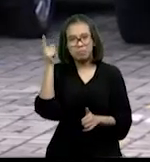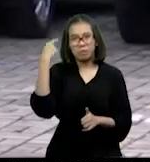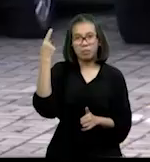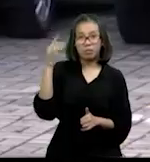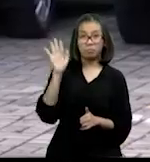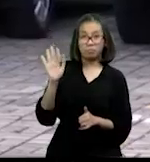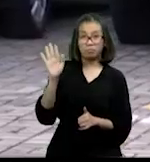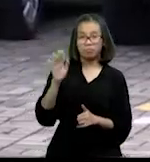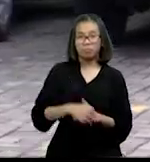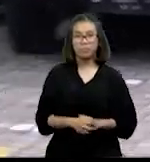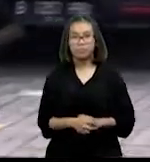alliesya inews melaporkan